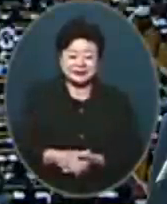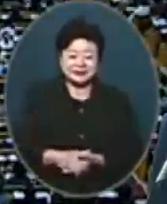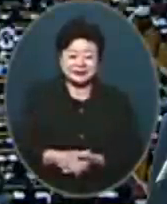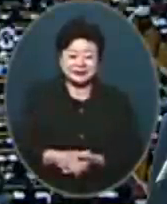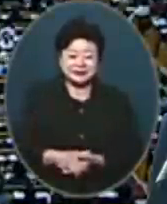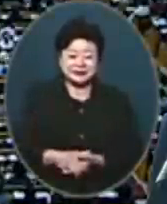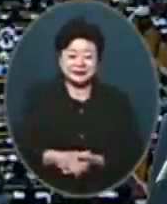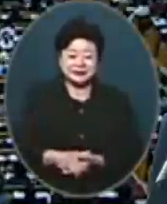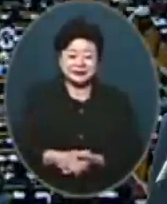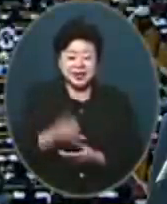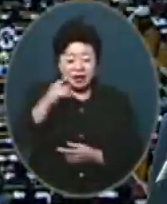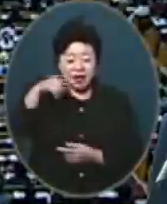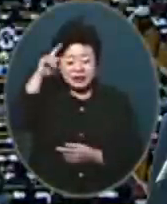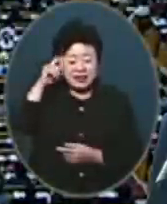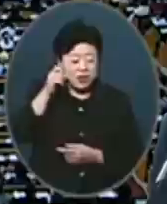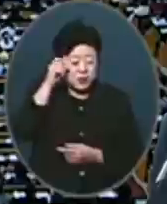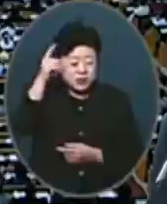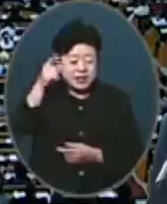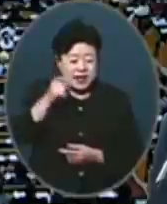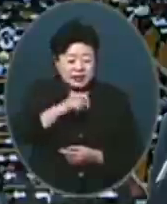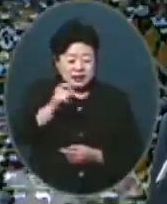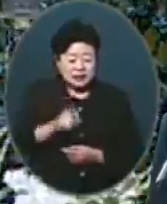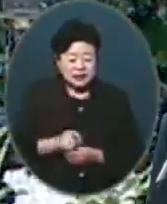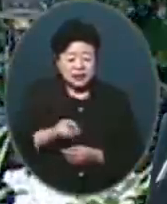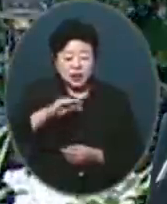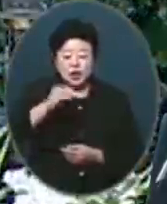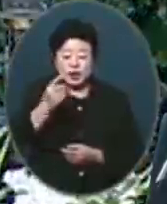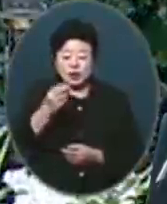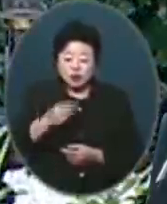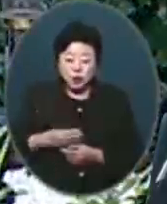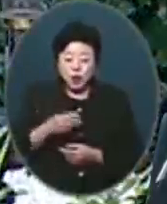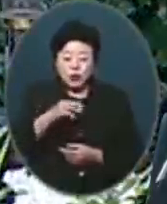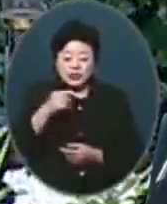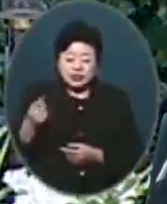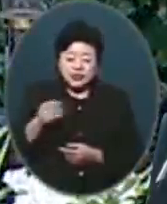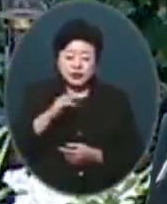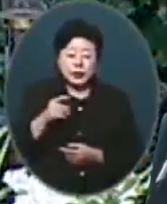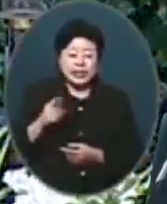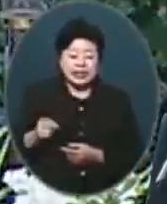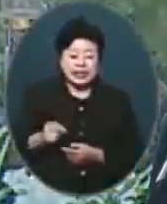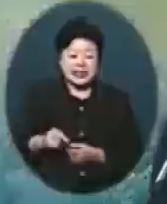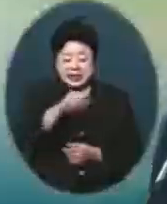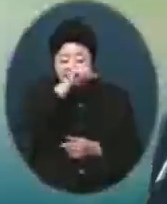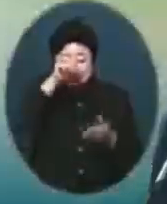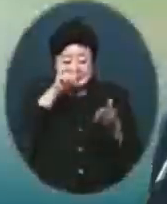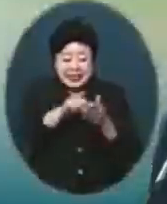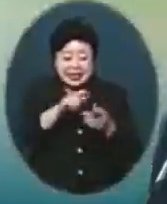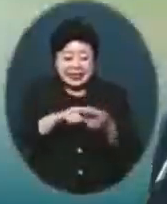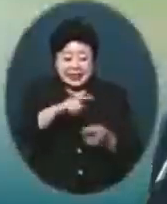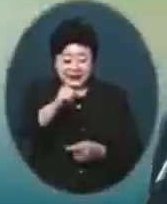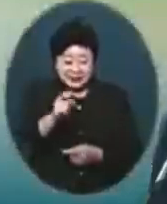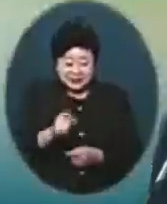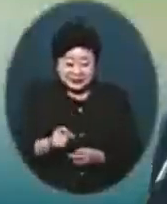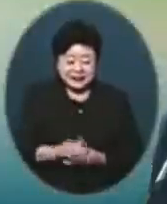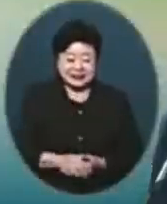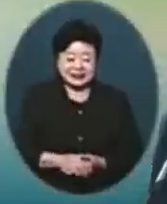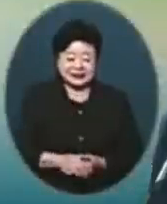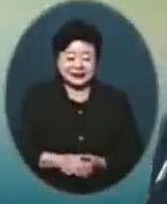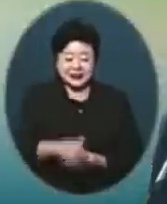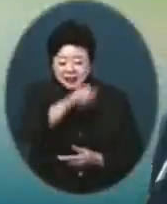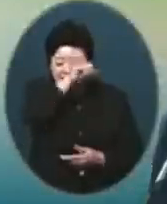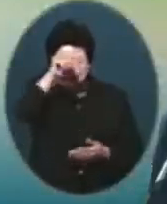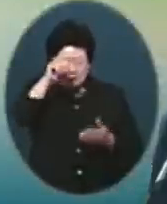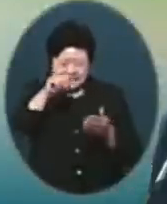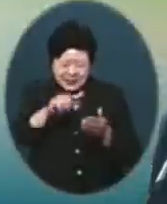러시아의 위대한 소설가 톨스토이는 인생에 대해 이렇게 말했습니다. 인생이라는